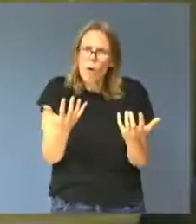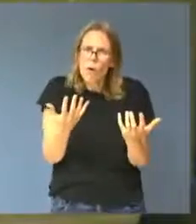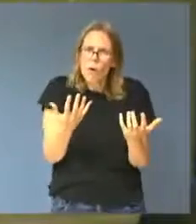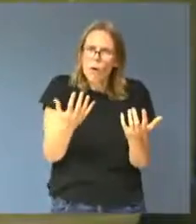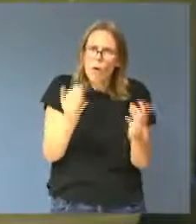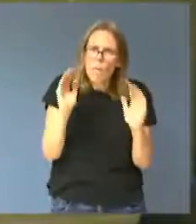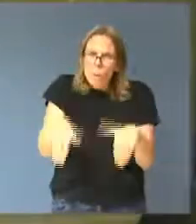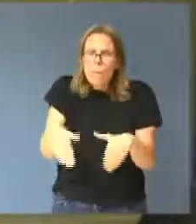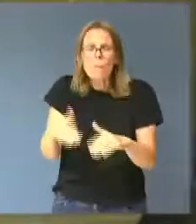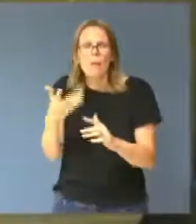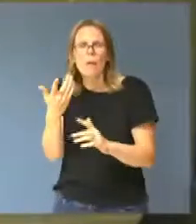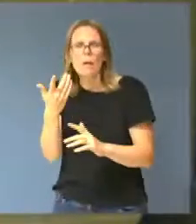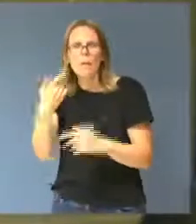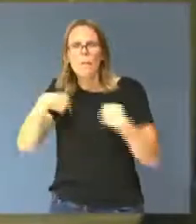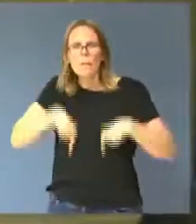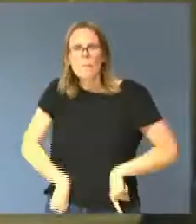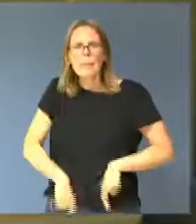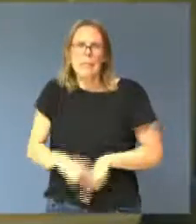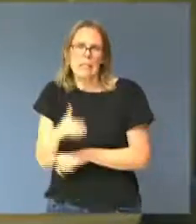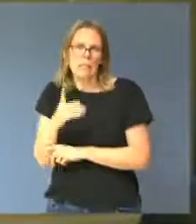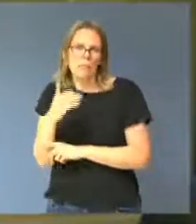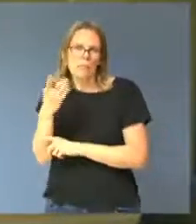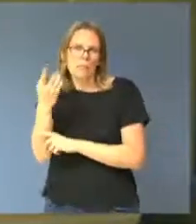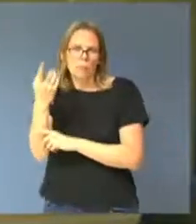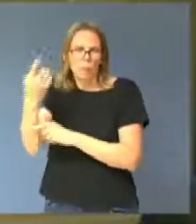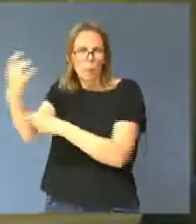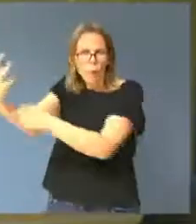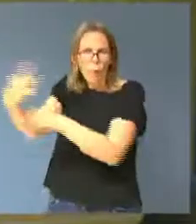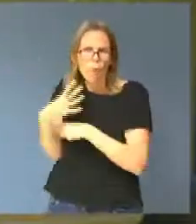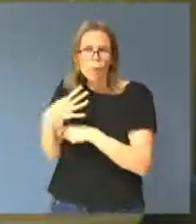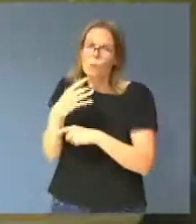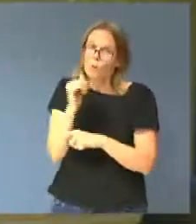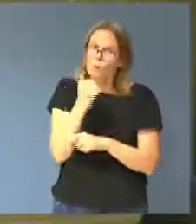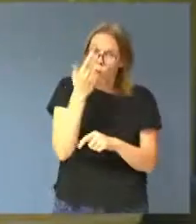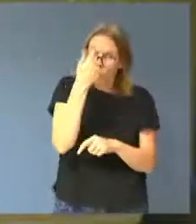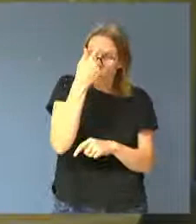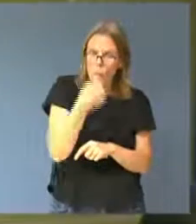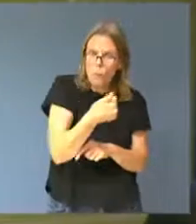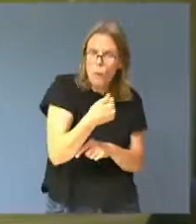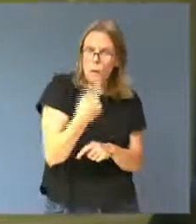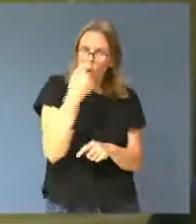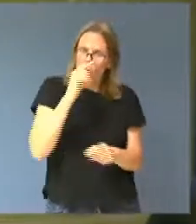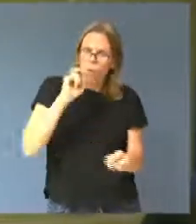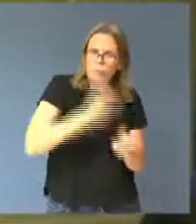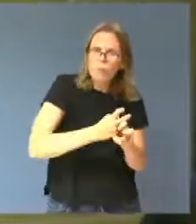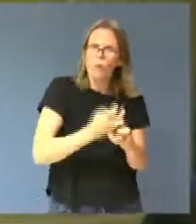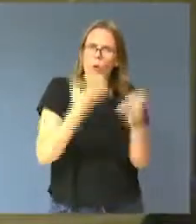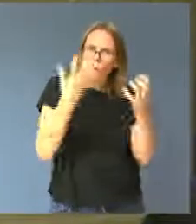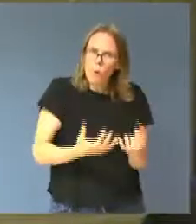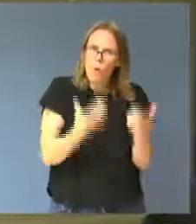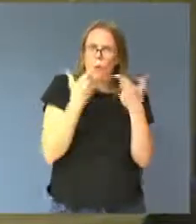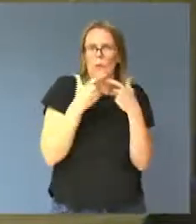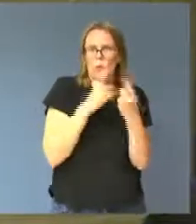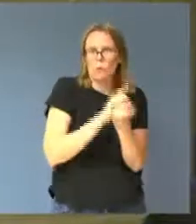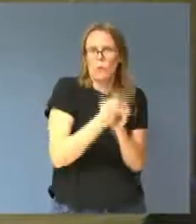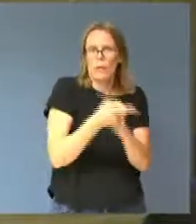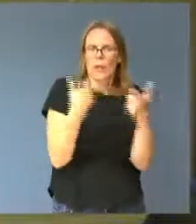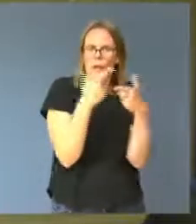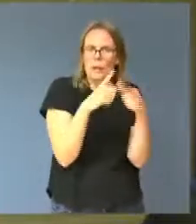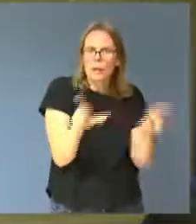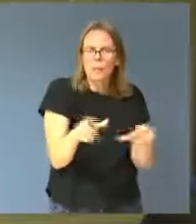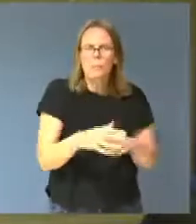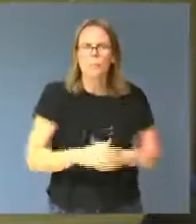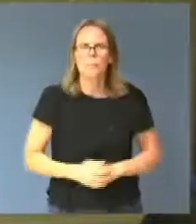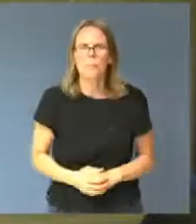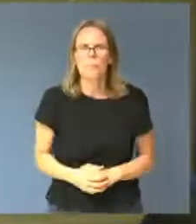sa venue à Reims? Ne pourriez-vous pas aussi lutter contre le comportement inadmissible des usagers de la route précités? Je sais que la